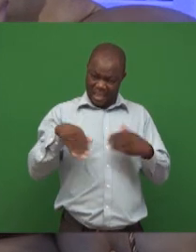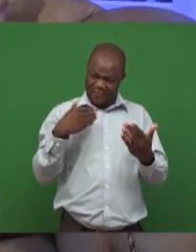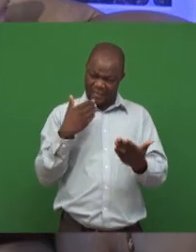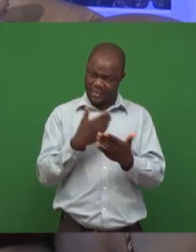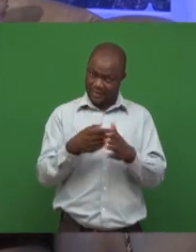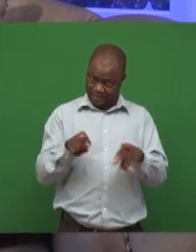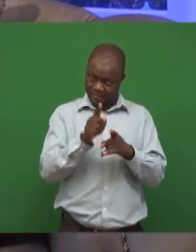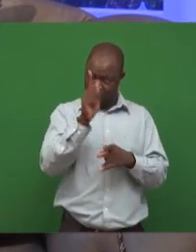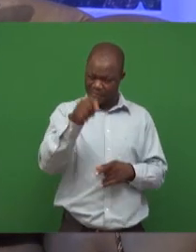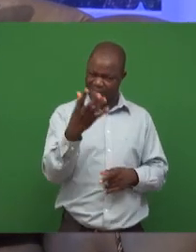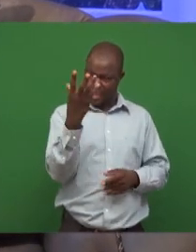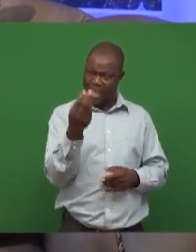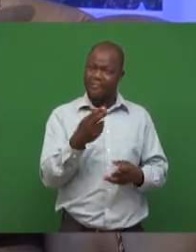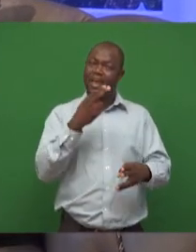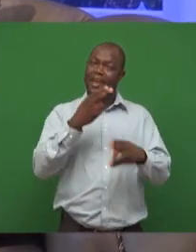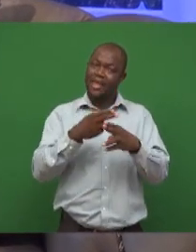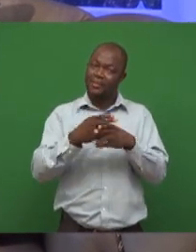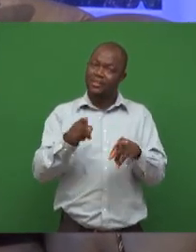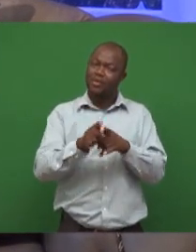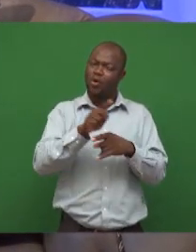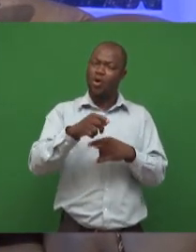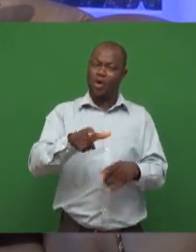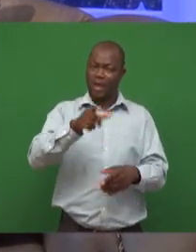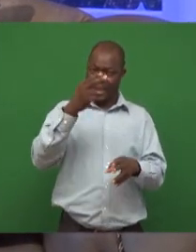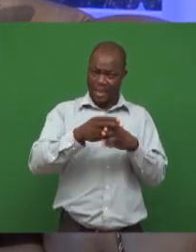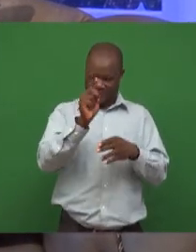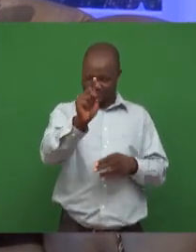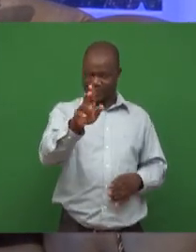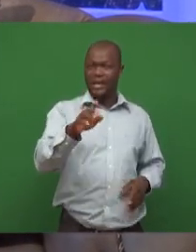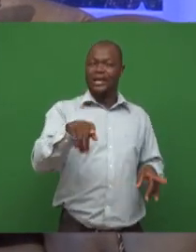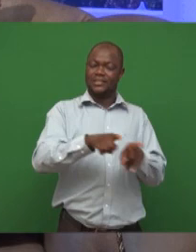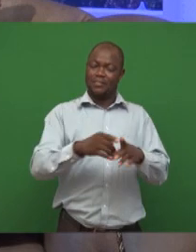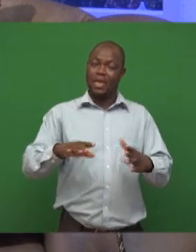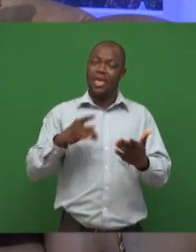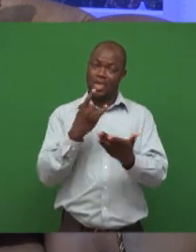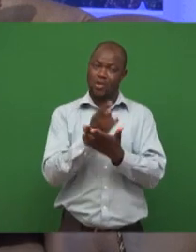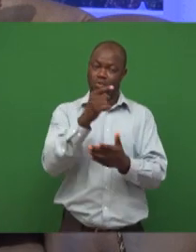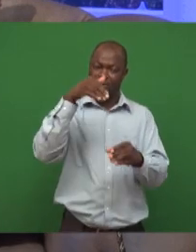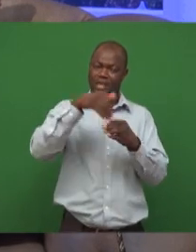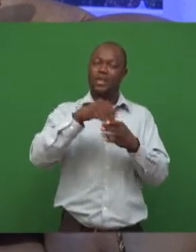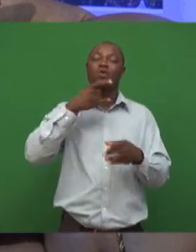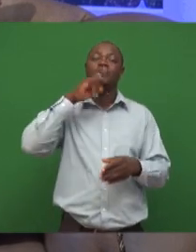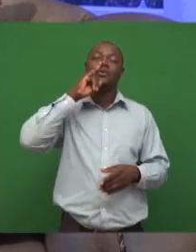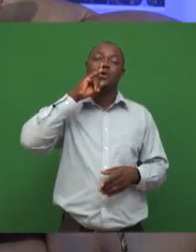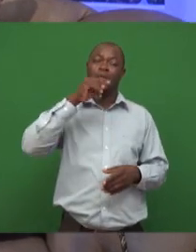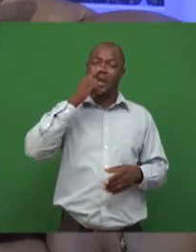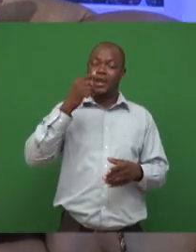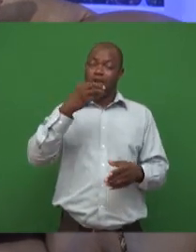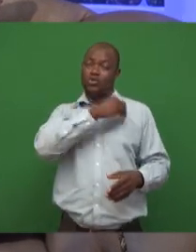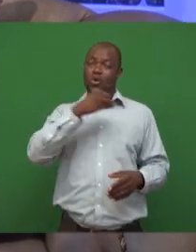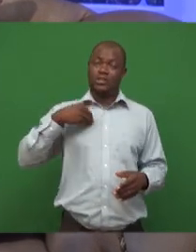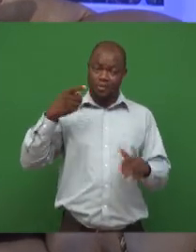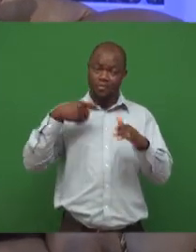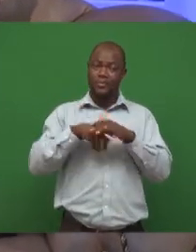Izvozvi zvekunge uine zita rinorakidza iwewe pauzima. Zvinokubatsira kunyange muchipatara. Chiremba akapinda